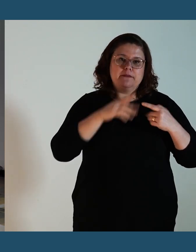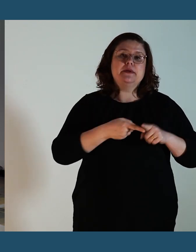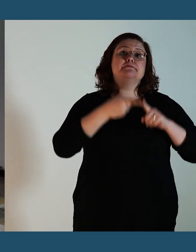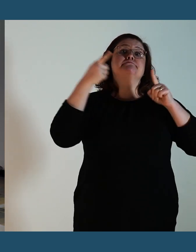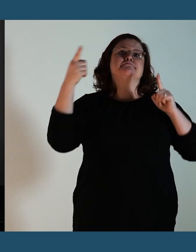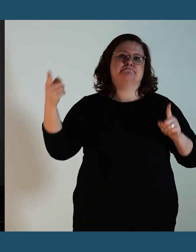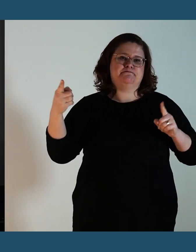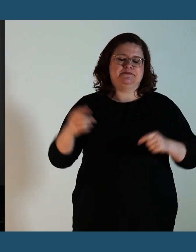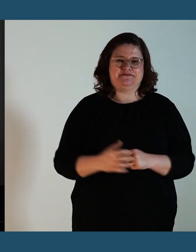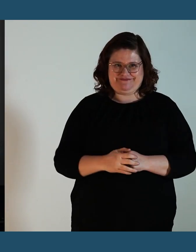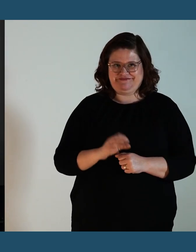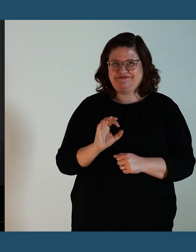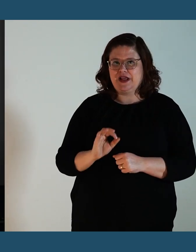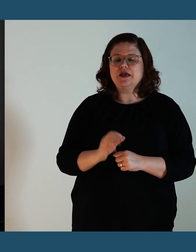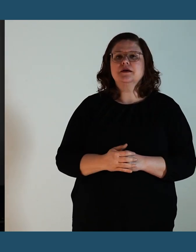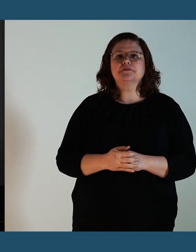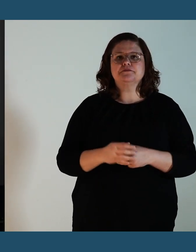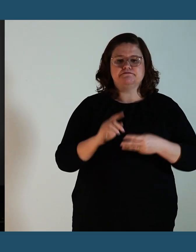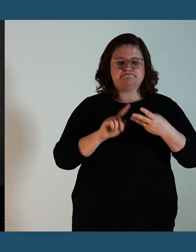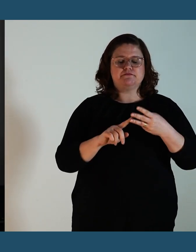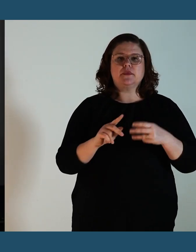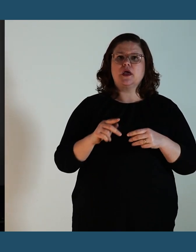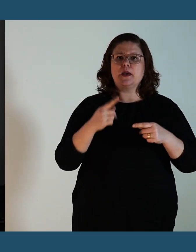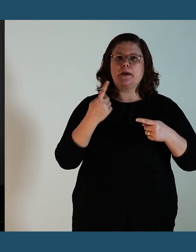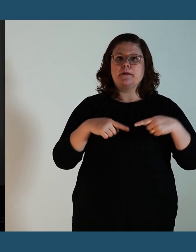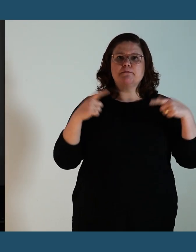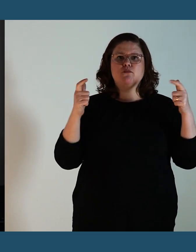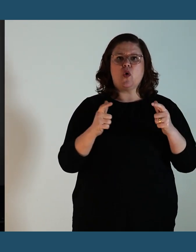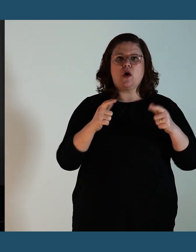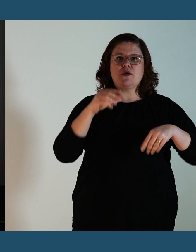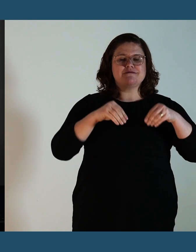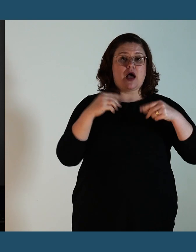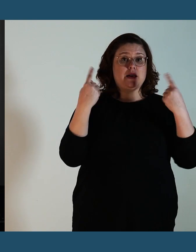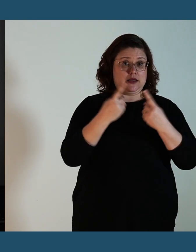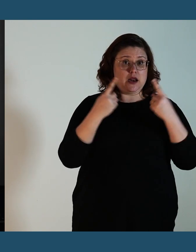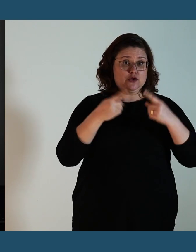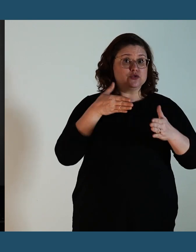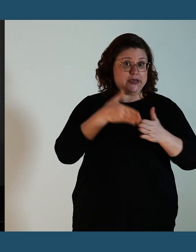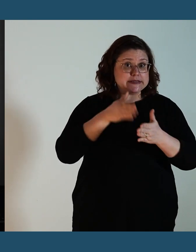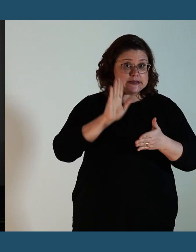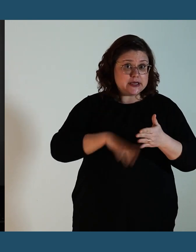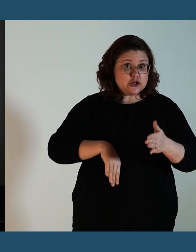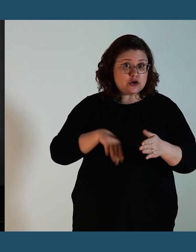kiitos. Ovatko puolueenne vaalitilaisuudet esteettömiä?